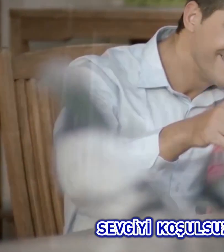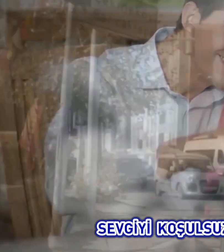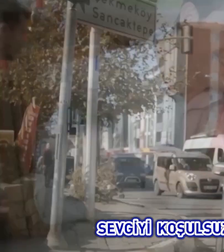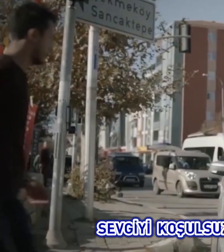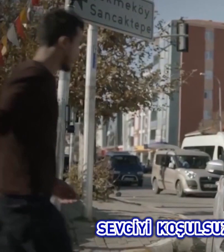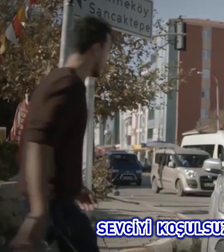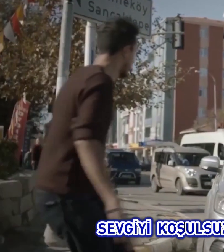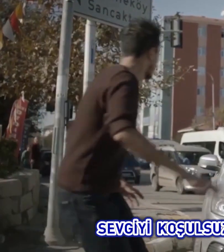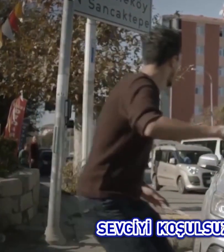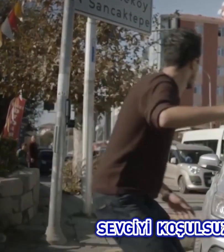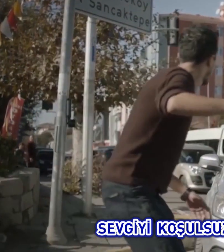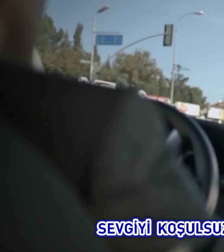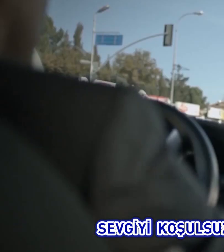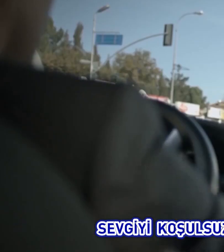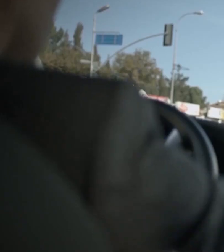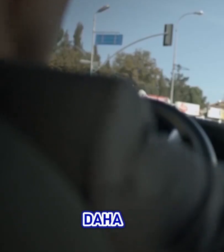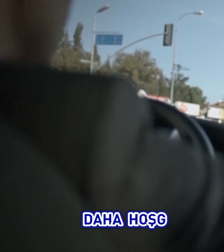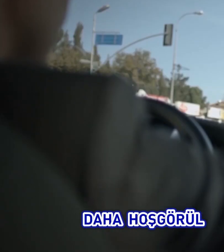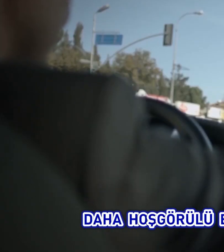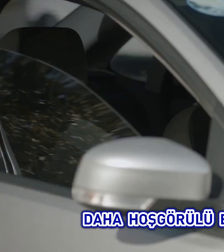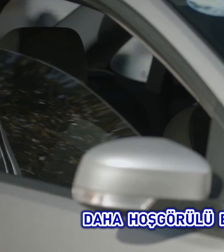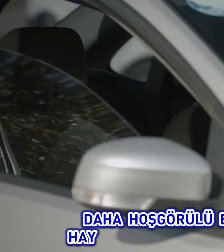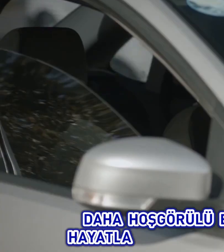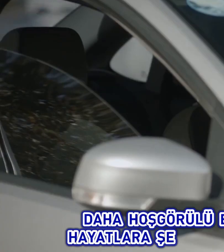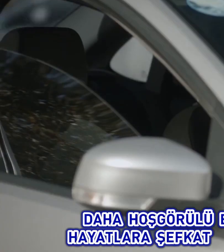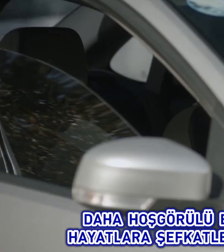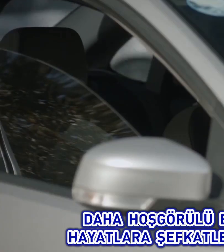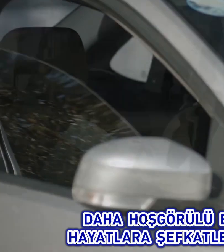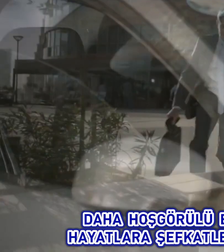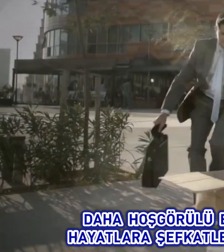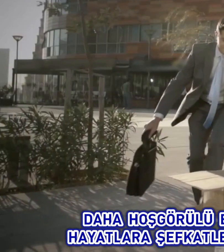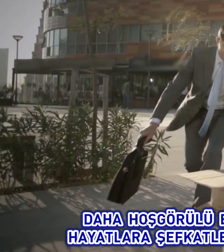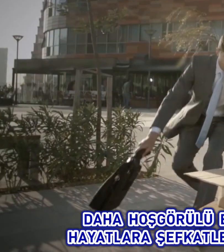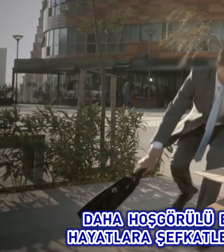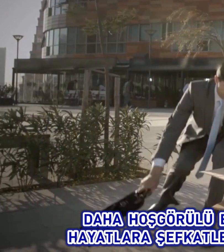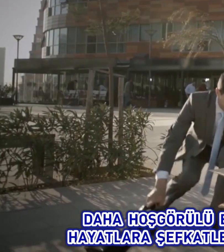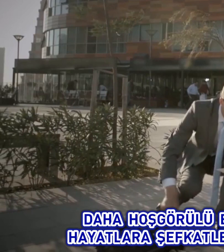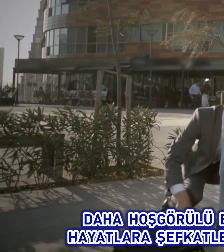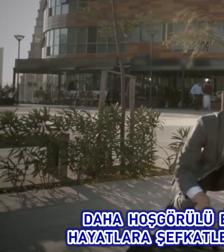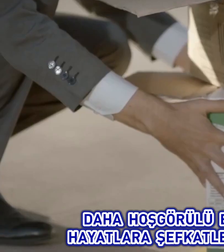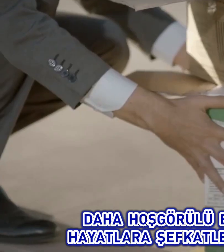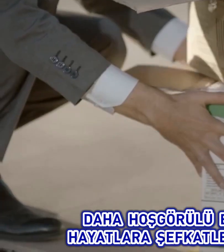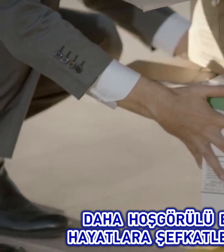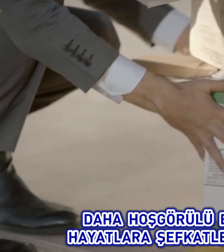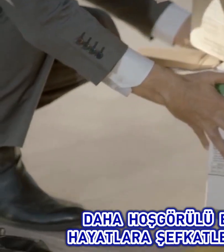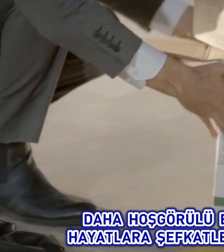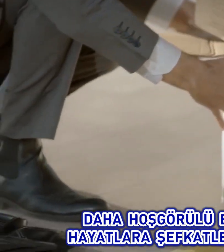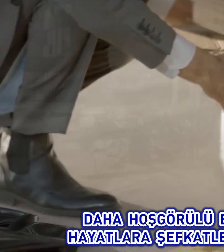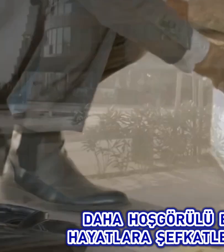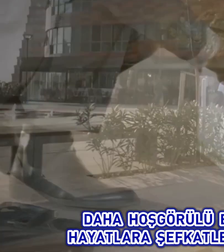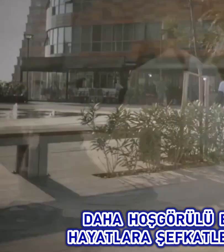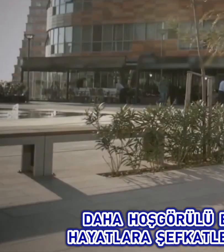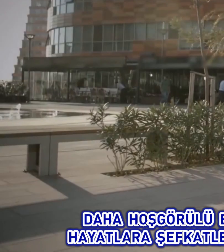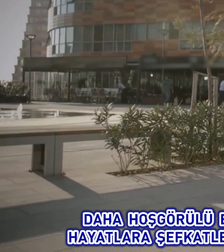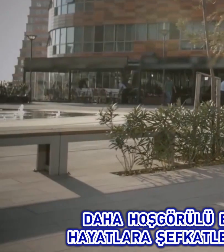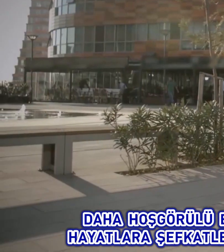sevgiyi koşulsuzca büyütüp, daha hoşgörülü bir dünya için hayatlara şefkatle dokunuyorsak,